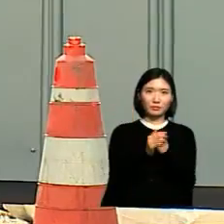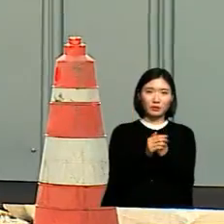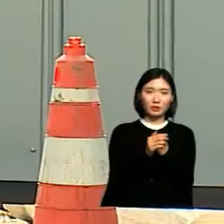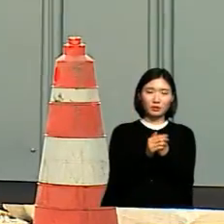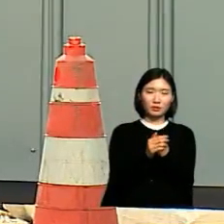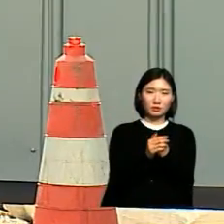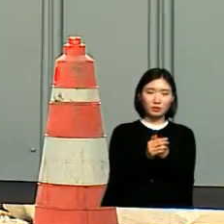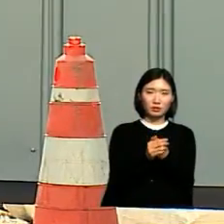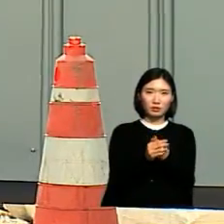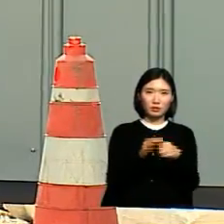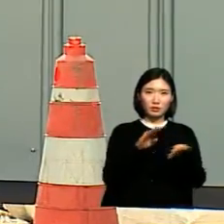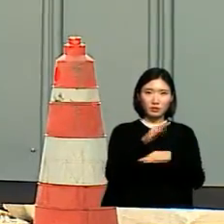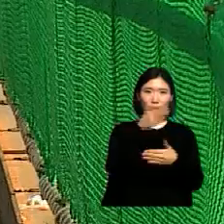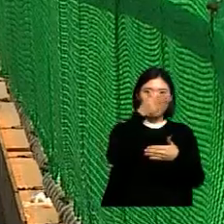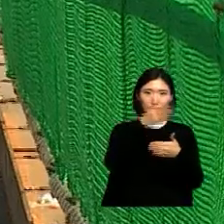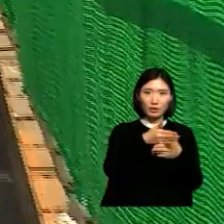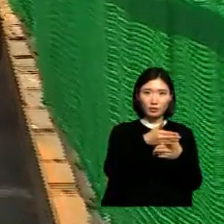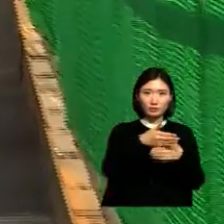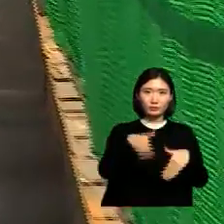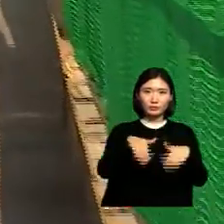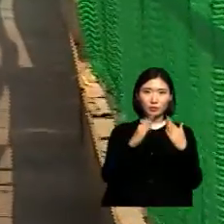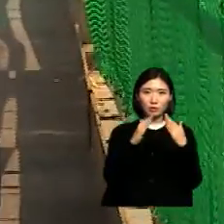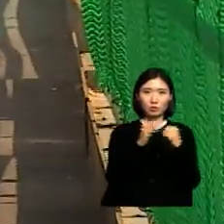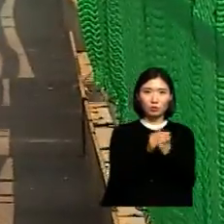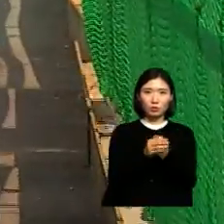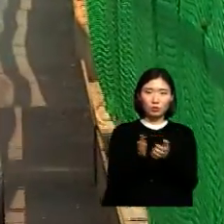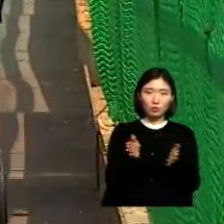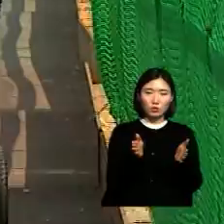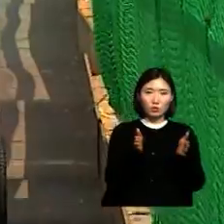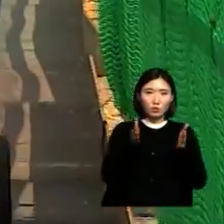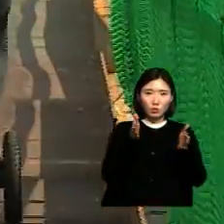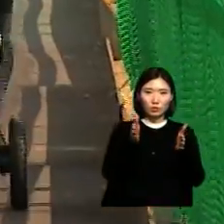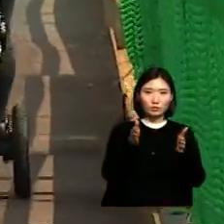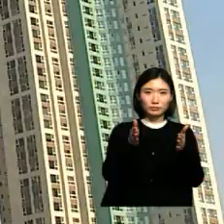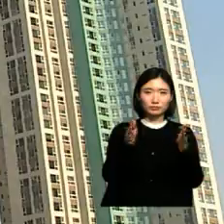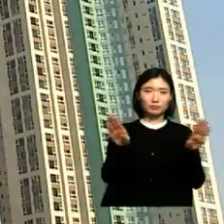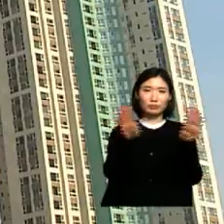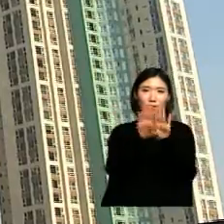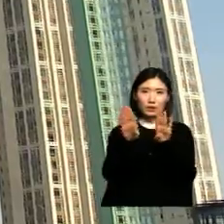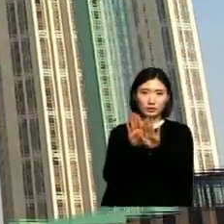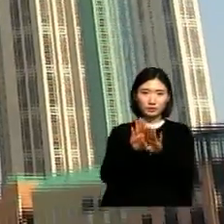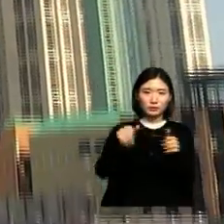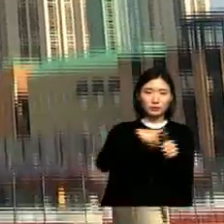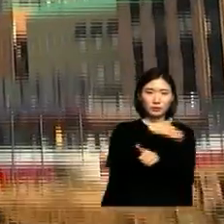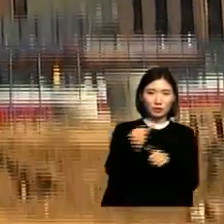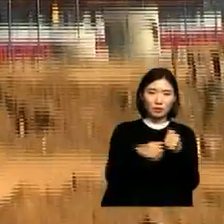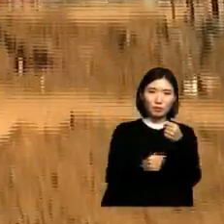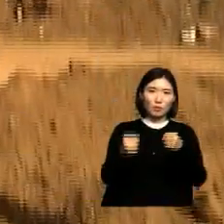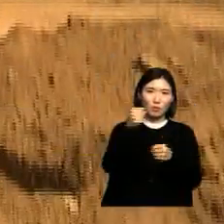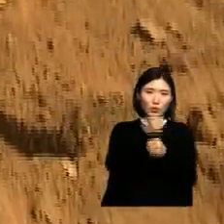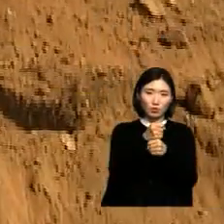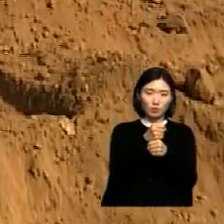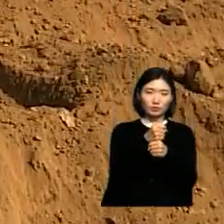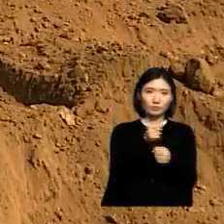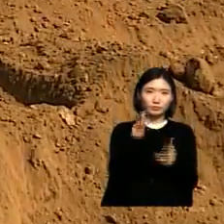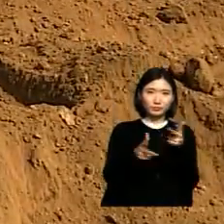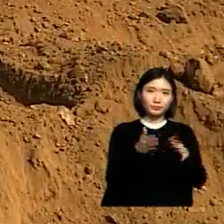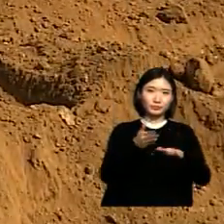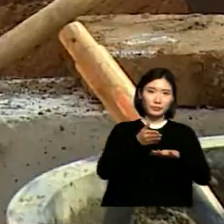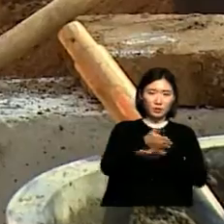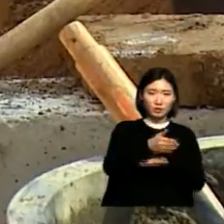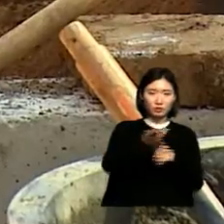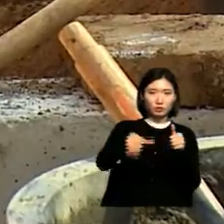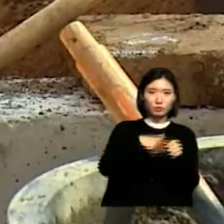현장에는 차벽이 설치됐고 도로는 아직도 전면 통제하고 있습니다. 복구 공사가 지지부진하자 인근